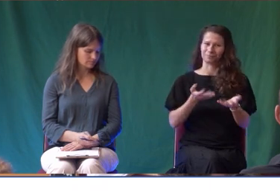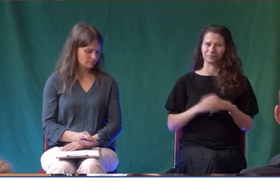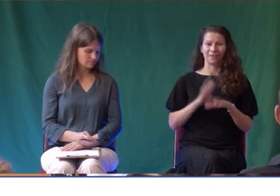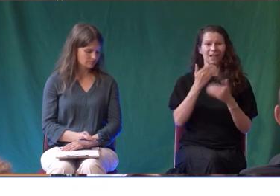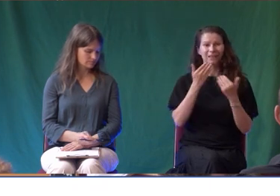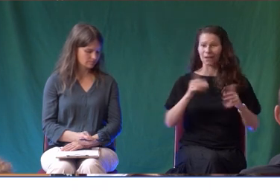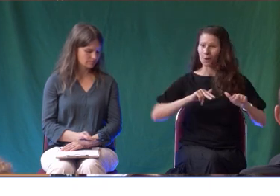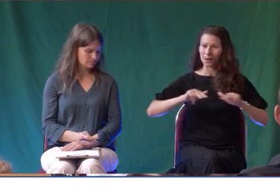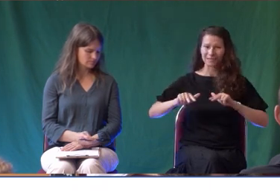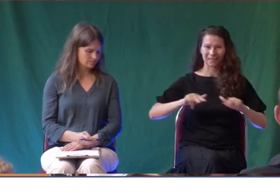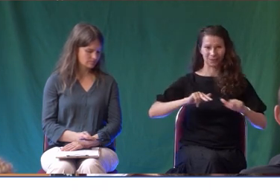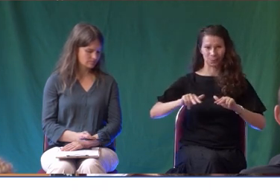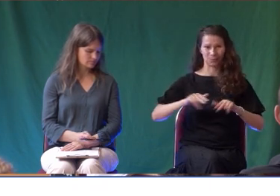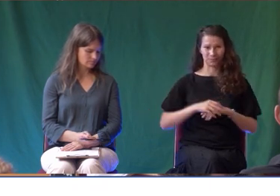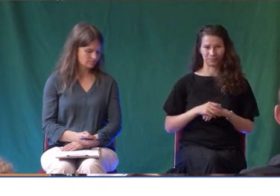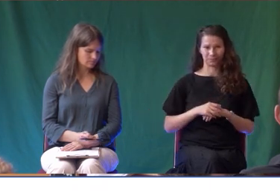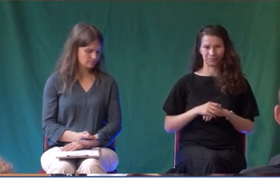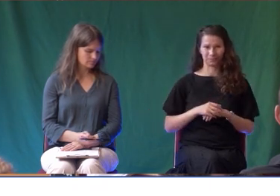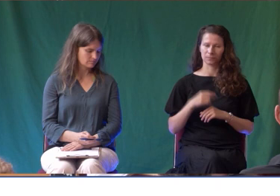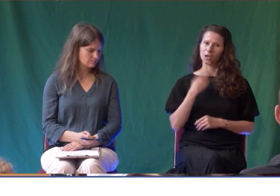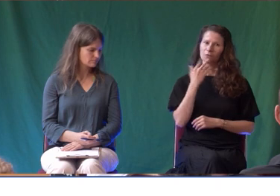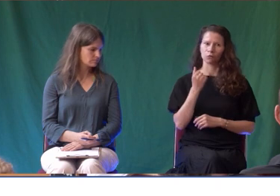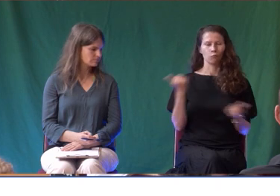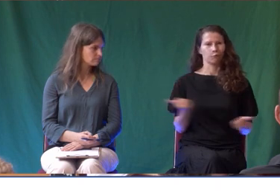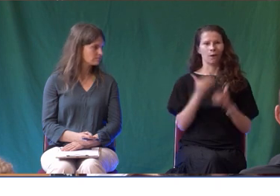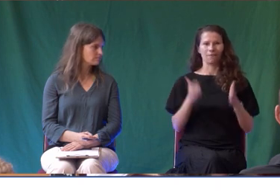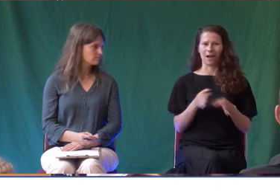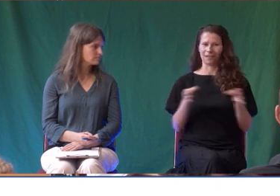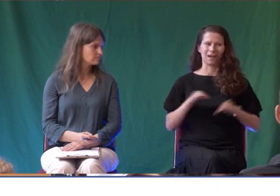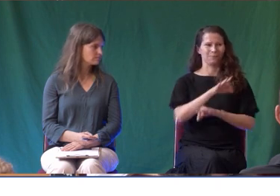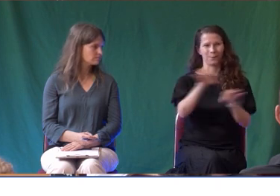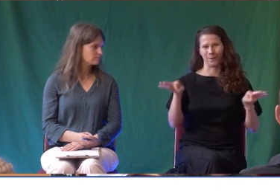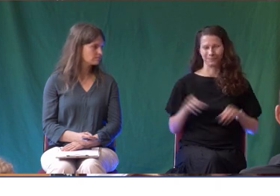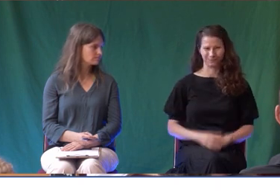Organisation ich wünsche uns einen tollen Fachtag